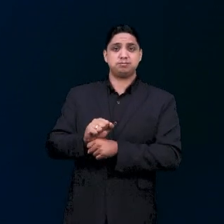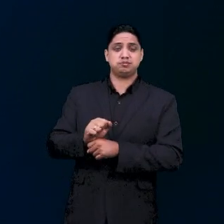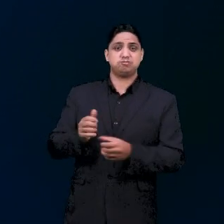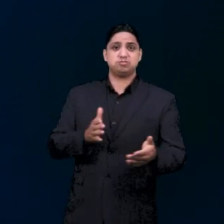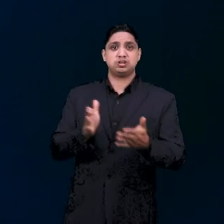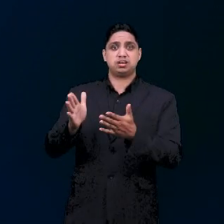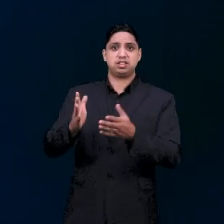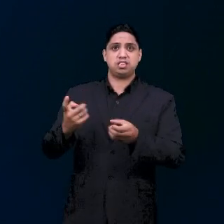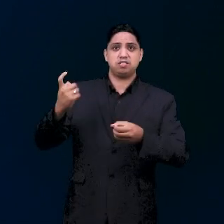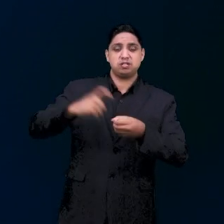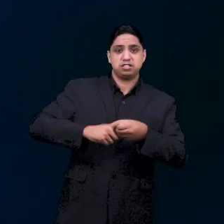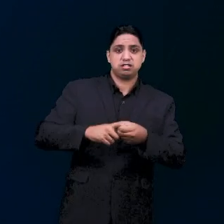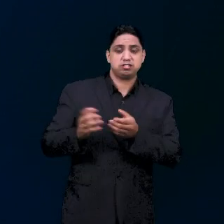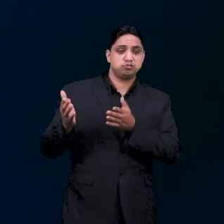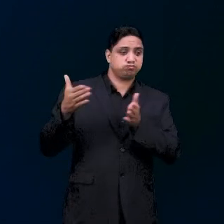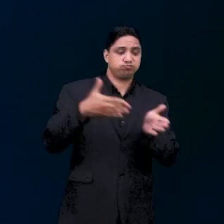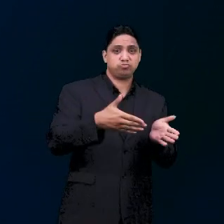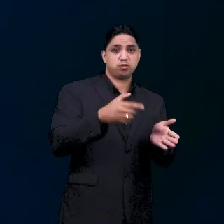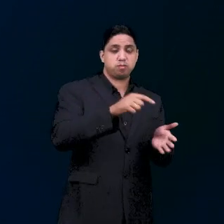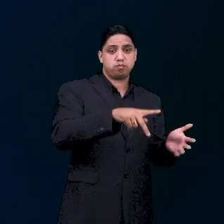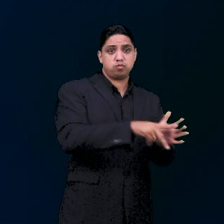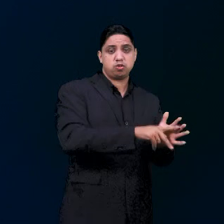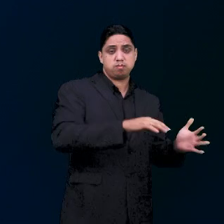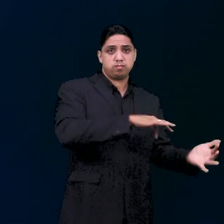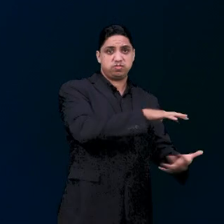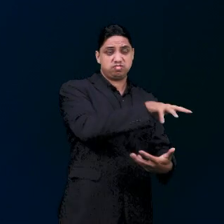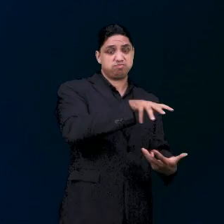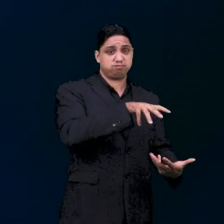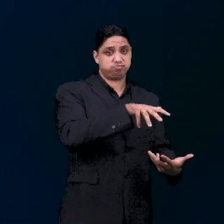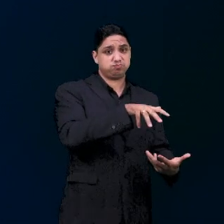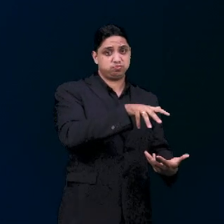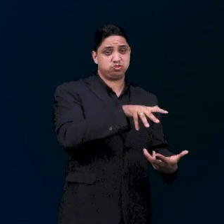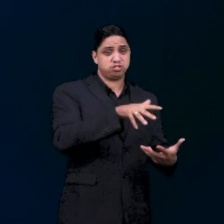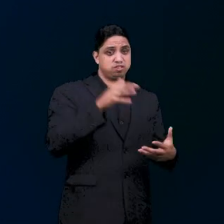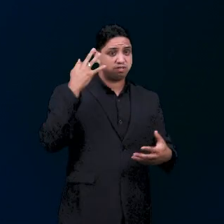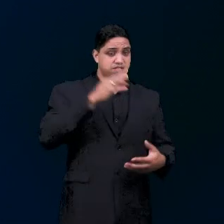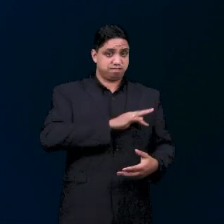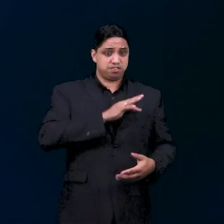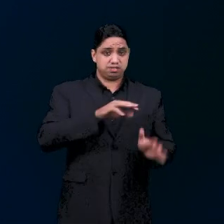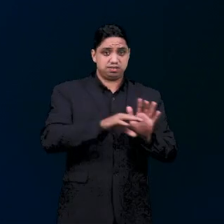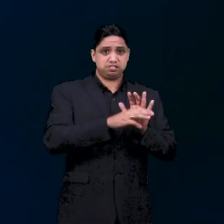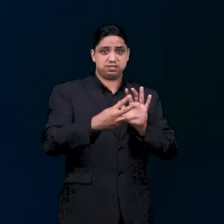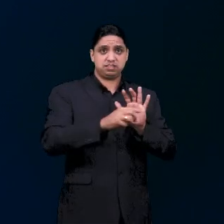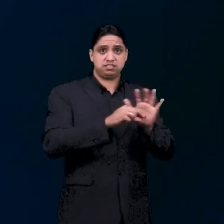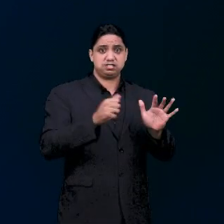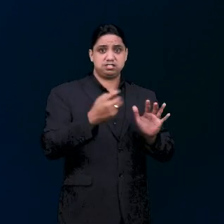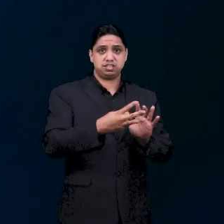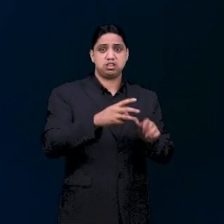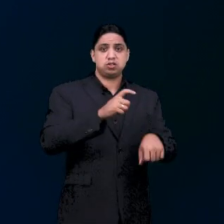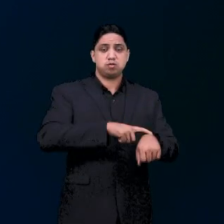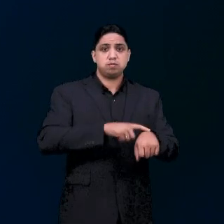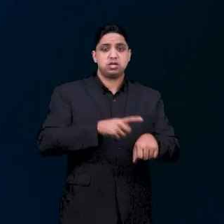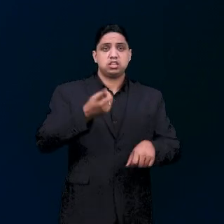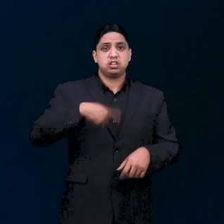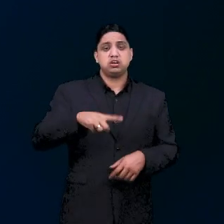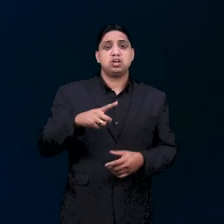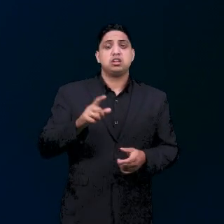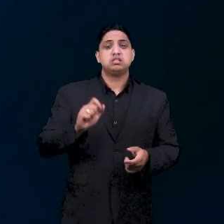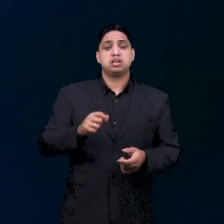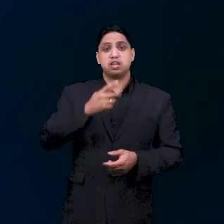nous revenons des choses qui avaient resté derrière, Philippiens 3, 13, quand nous nous tournons